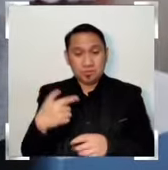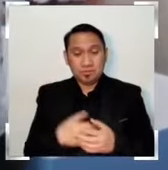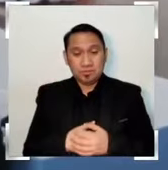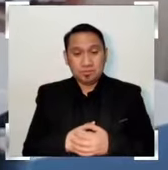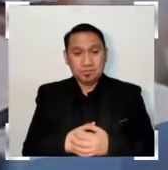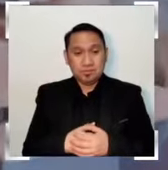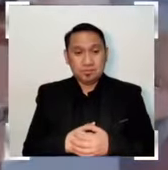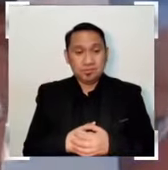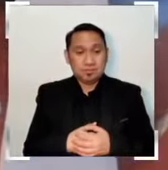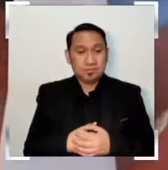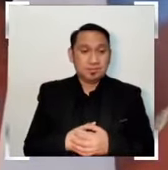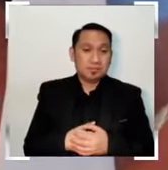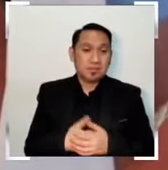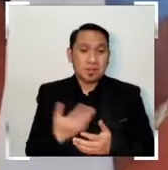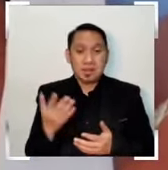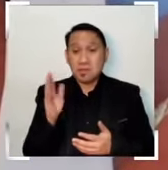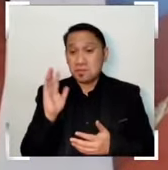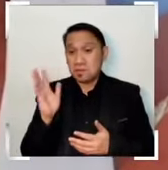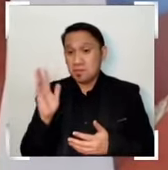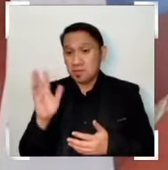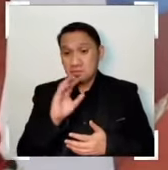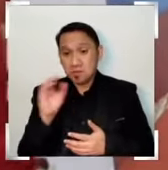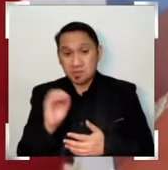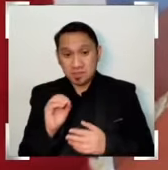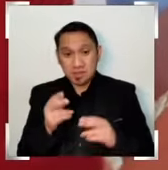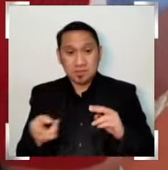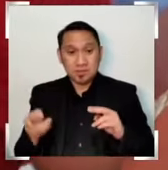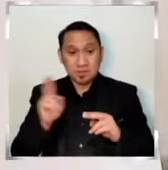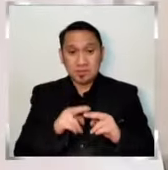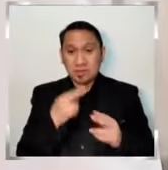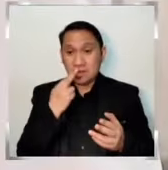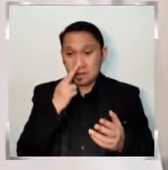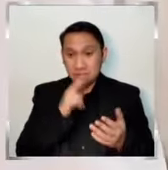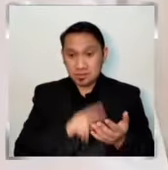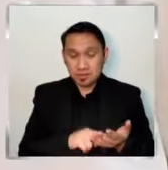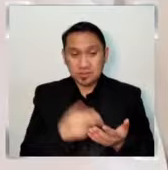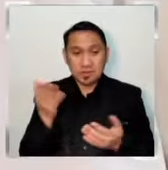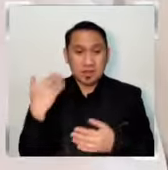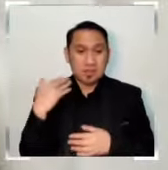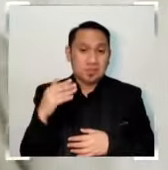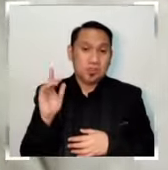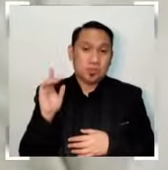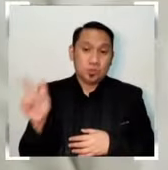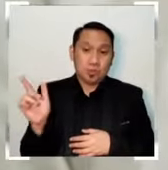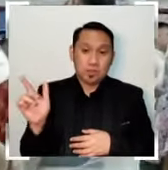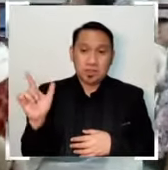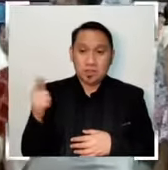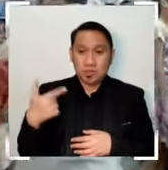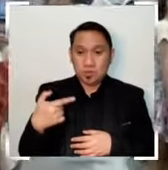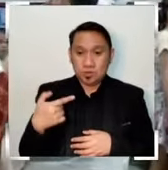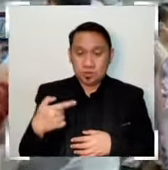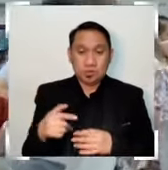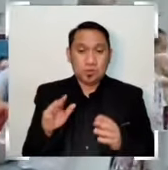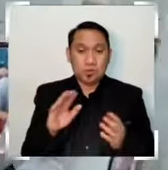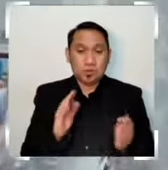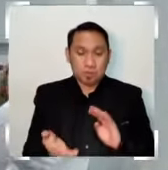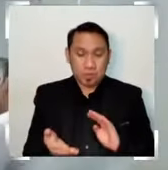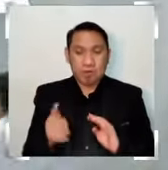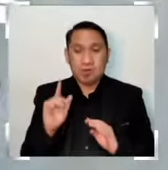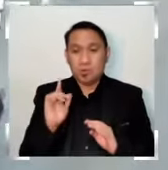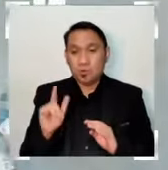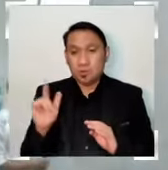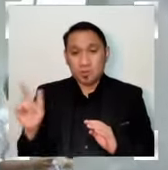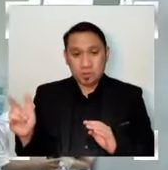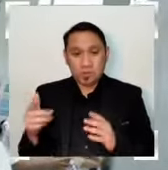ng halos 50% ang mga inirehistrong kasal noong 2021 kumpara noong 2020. Posible raw na ang pagluluwag